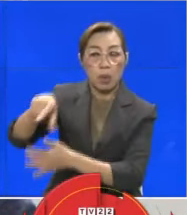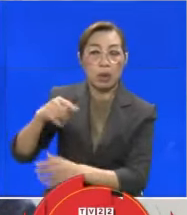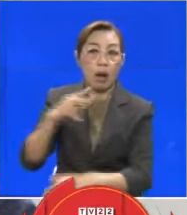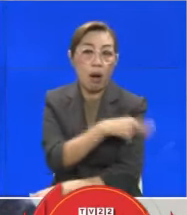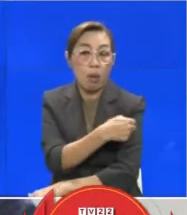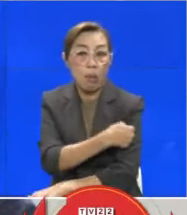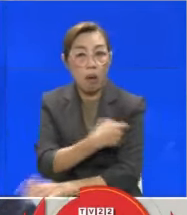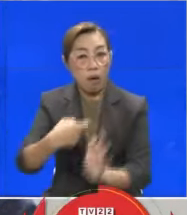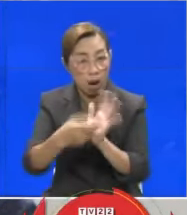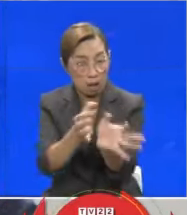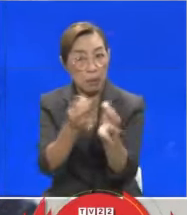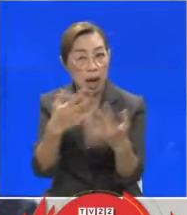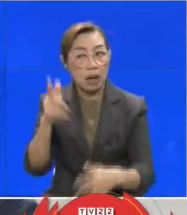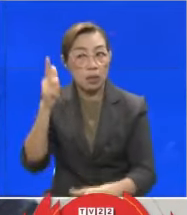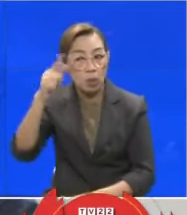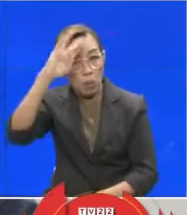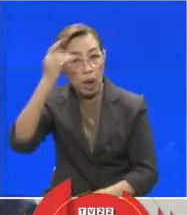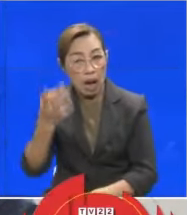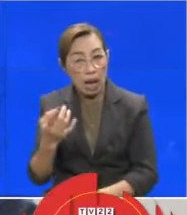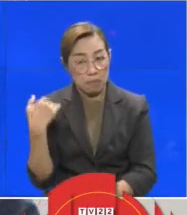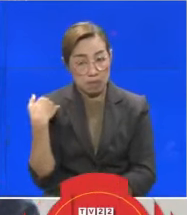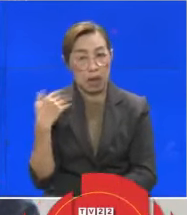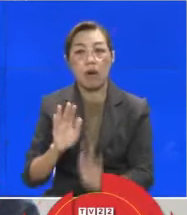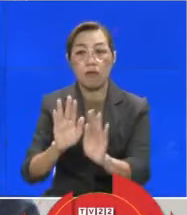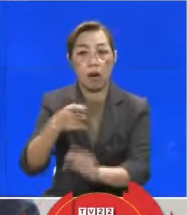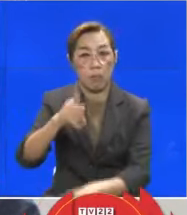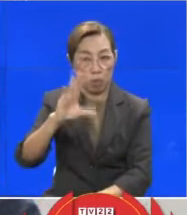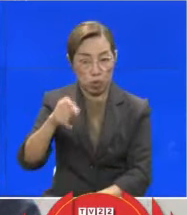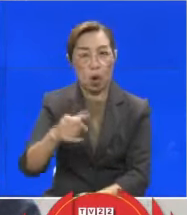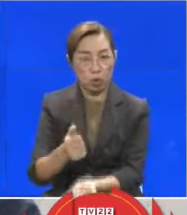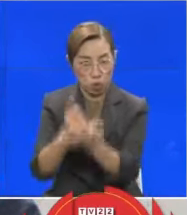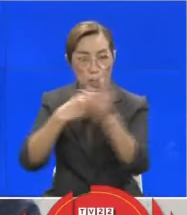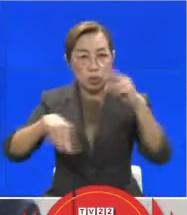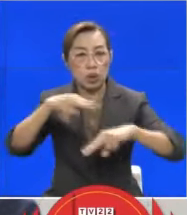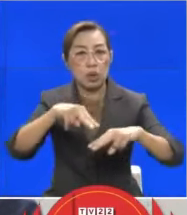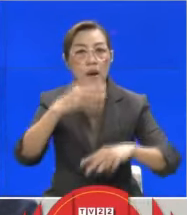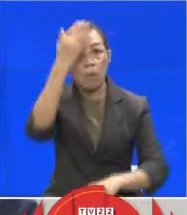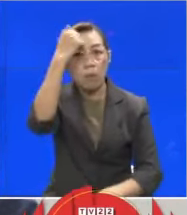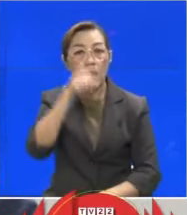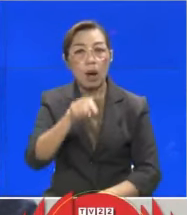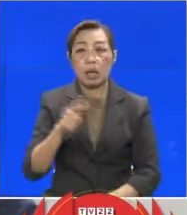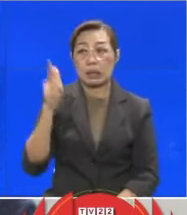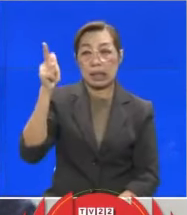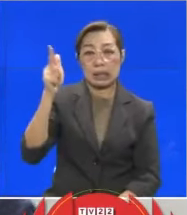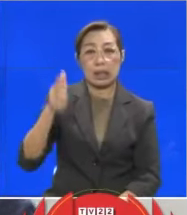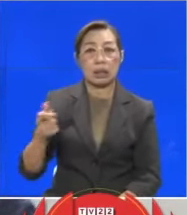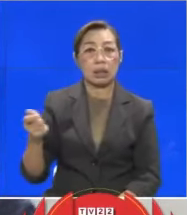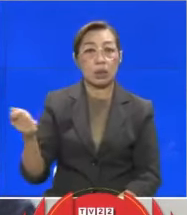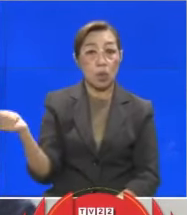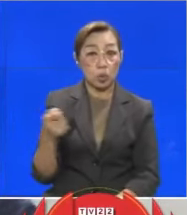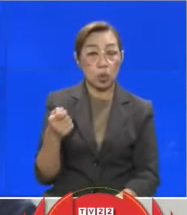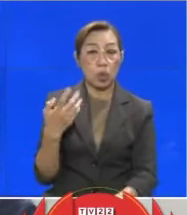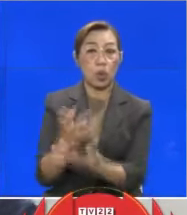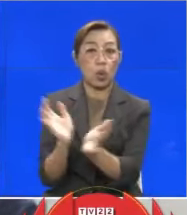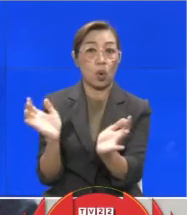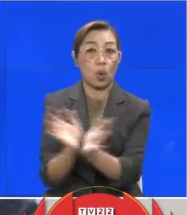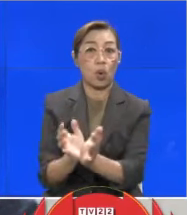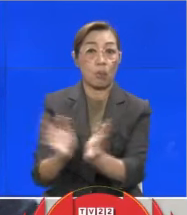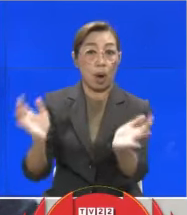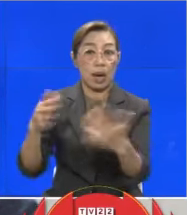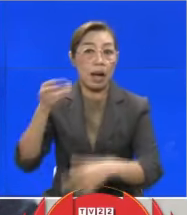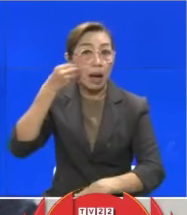ยแล้วหรือยังคุณสมชายแสวงการสมาชิกวุฒิสภานะคะก็พูดถึงการพักโทษของคุณทักษิณบอกว่าแม้ว่าจะได้รับการพักโทษ